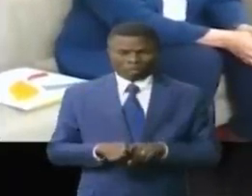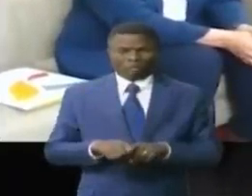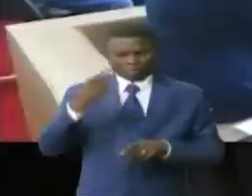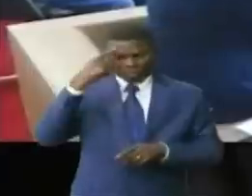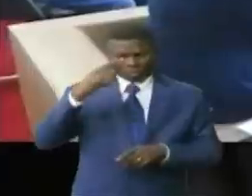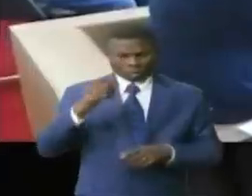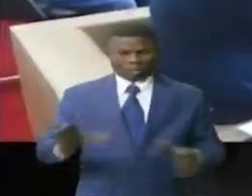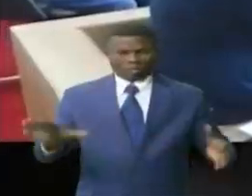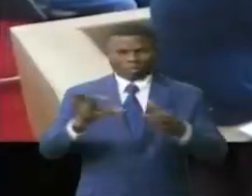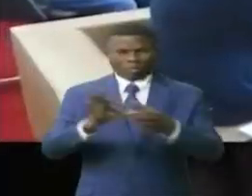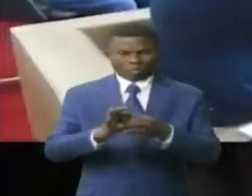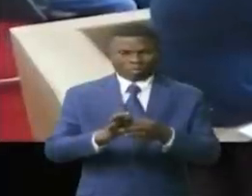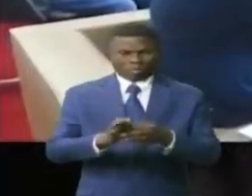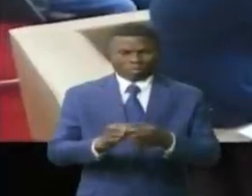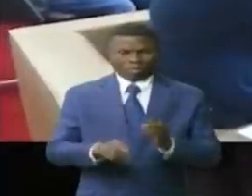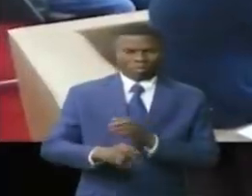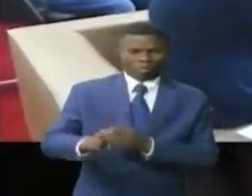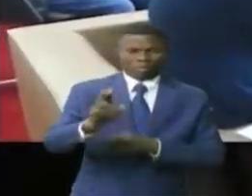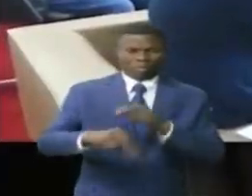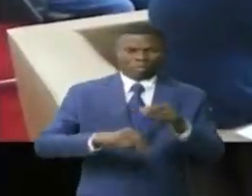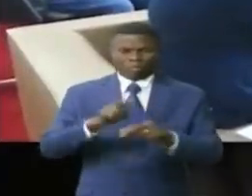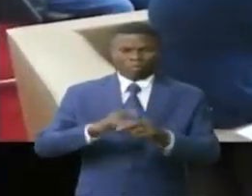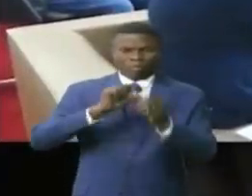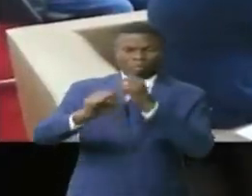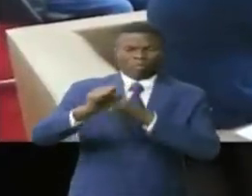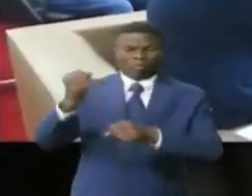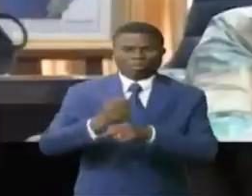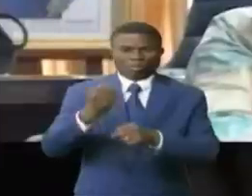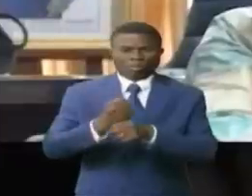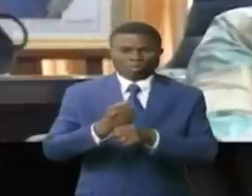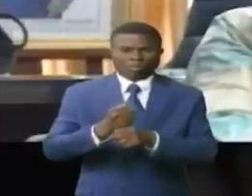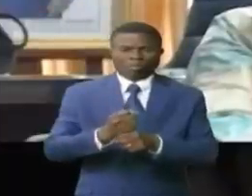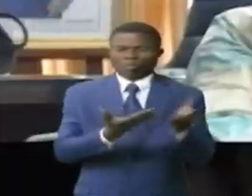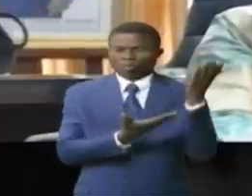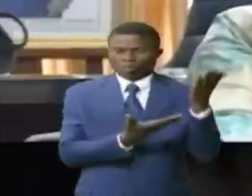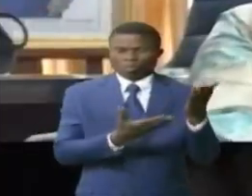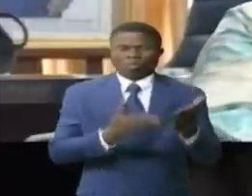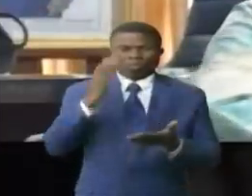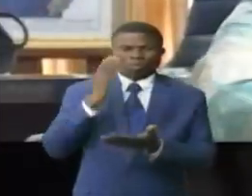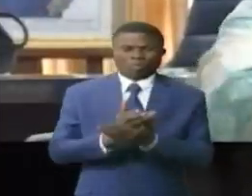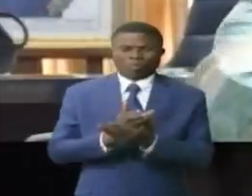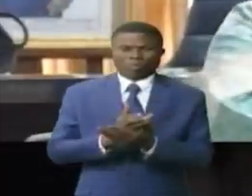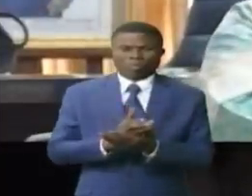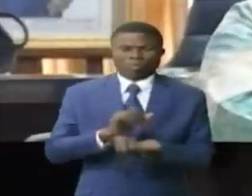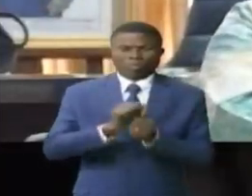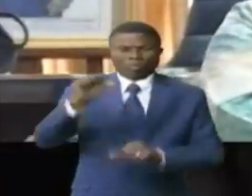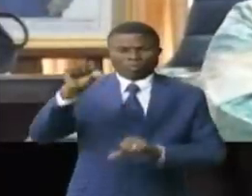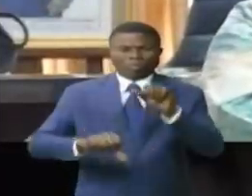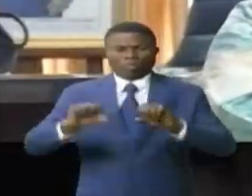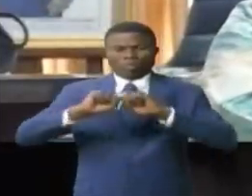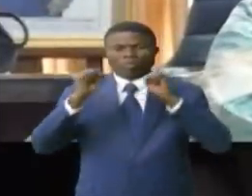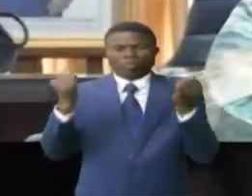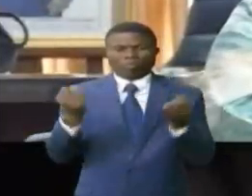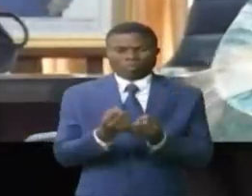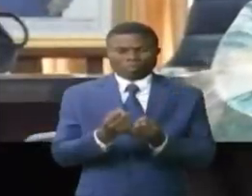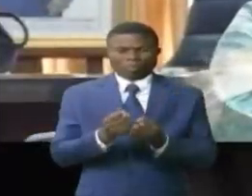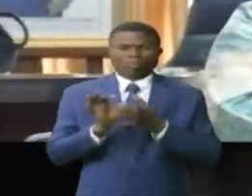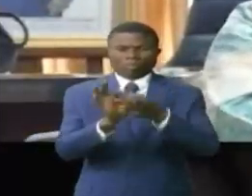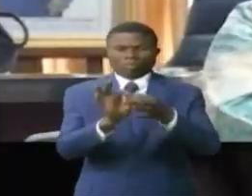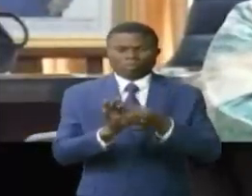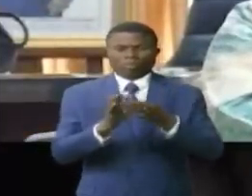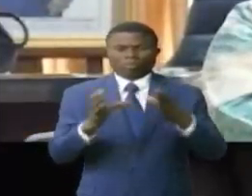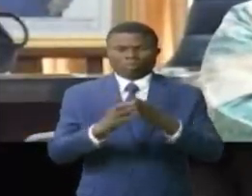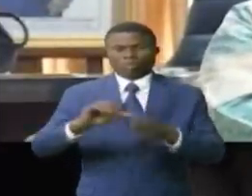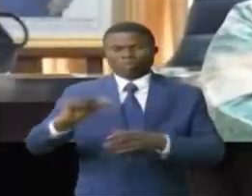de consolider sa stratégie nationale de promotion du travail décent et de lutter contre les inégalités sociales en collaboration